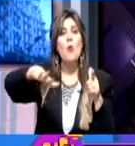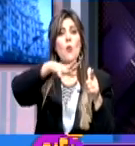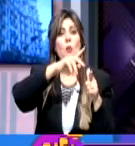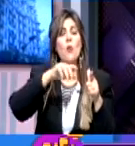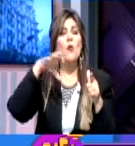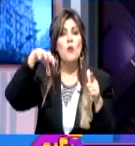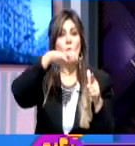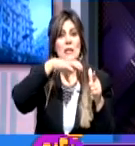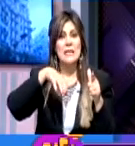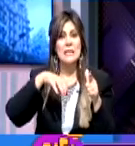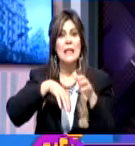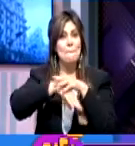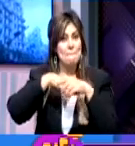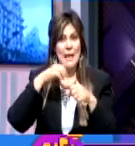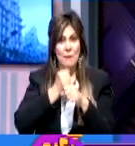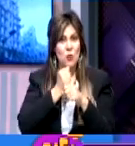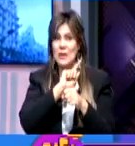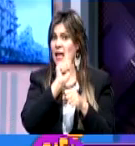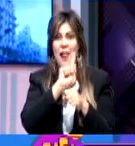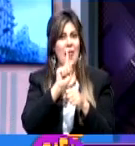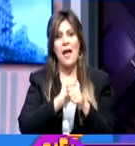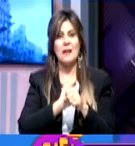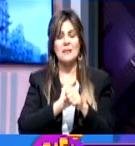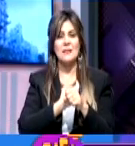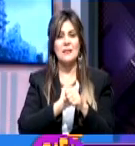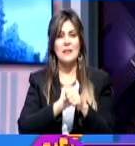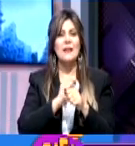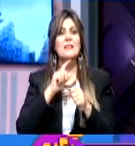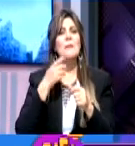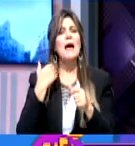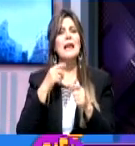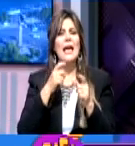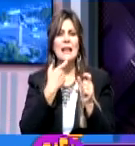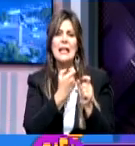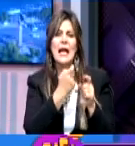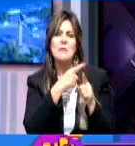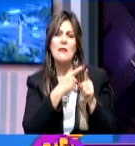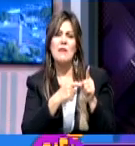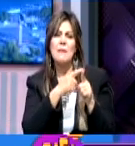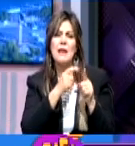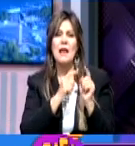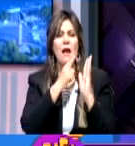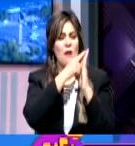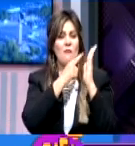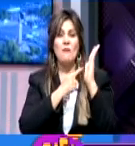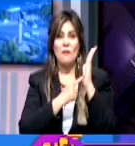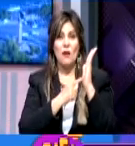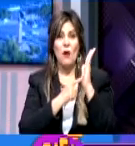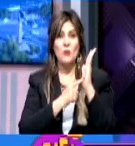أغلب الأحوال. طبعا معروف أن نسبة 5% كان منصوصا عليها منذ قانون تأهيل